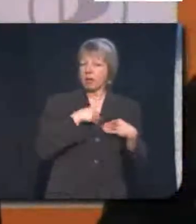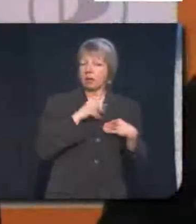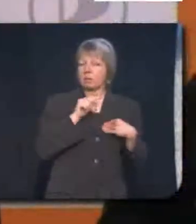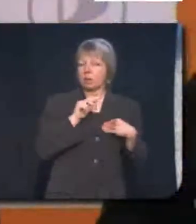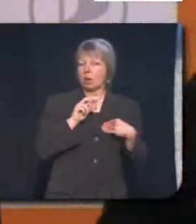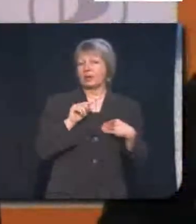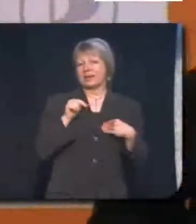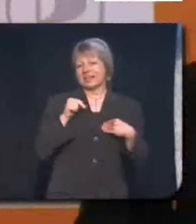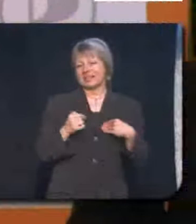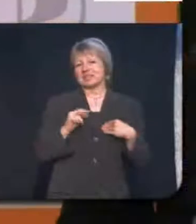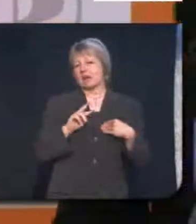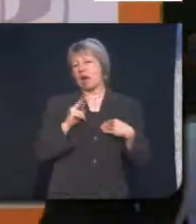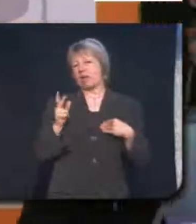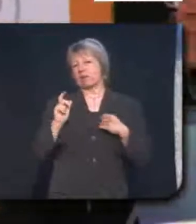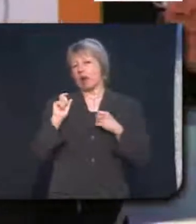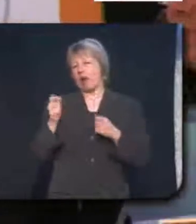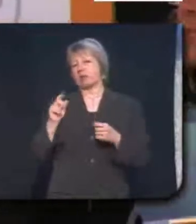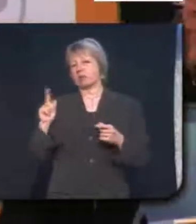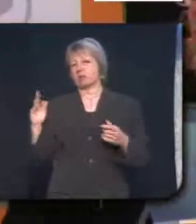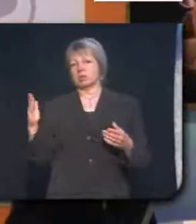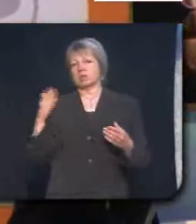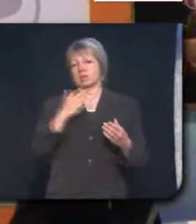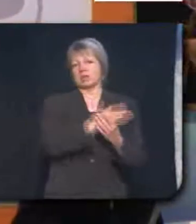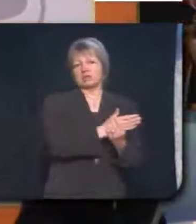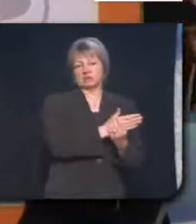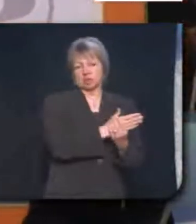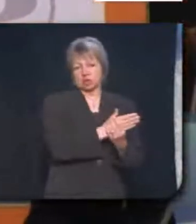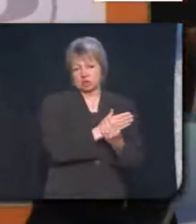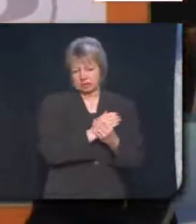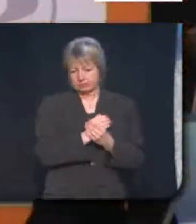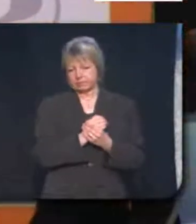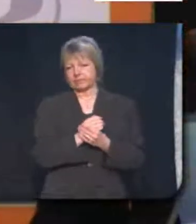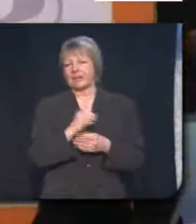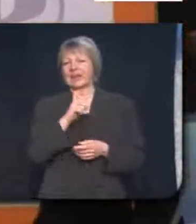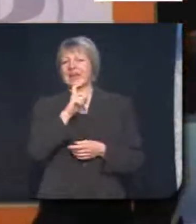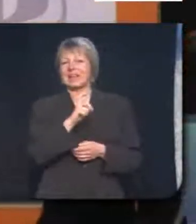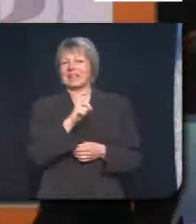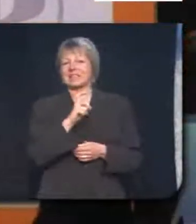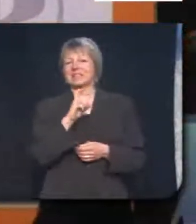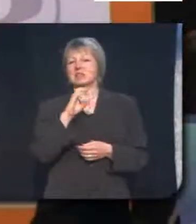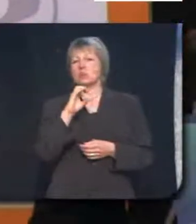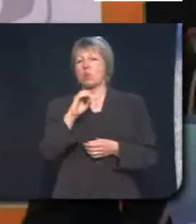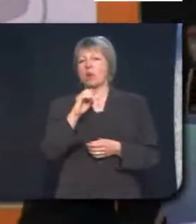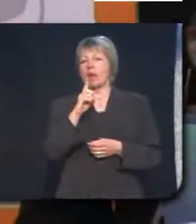der Stelle jetzt behandeln bzw dazwischen schieben müssen das ist der x-011